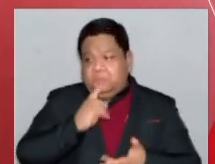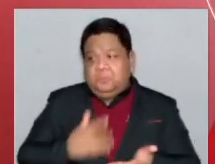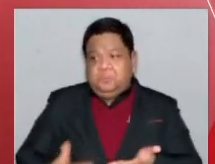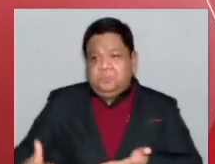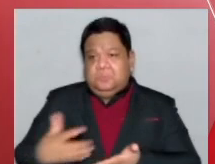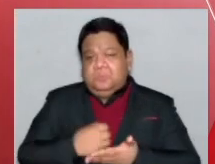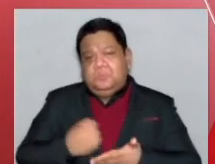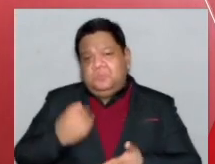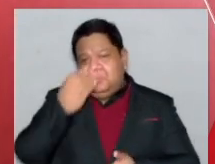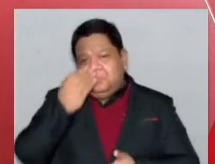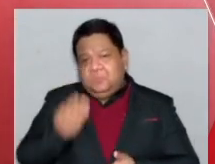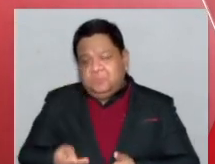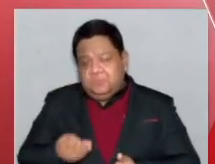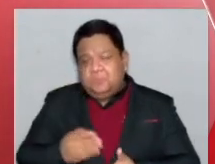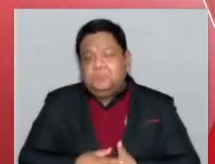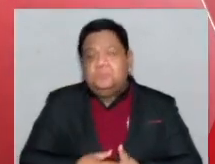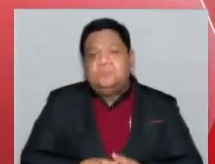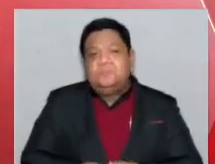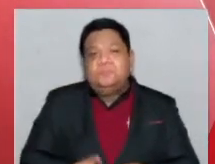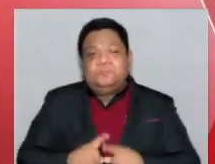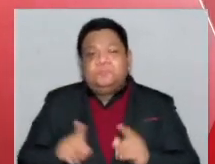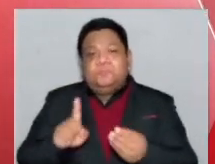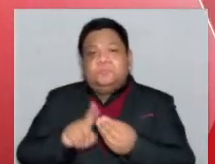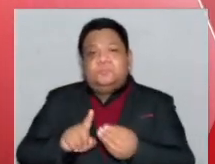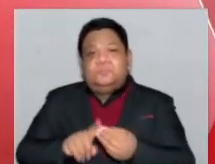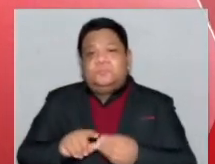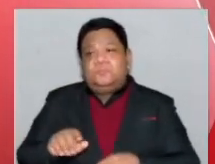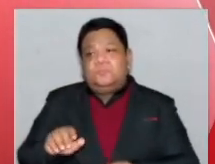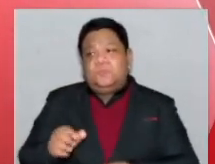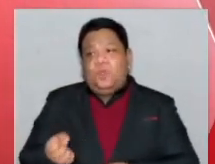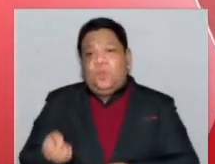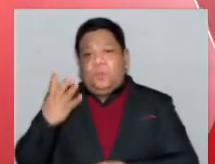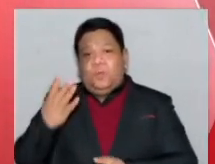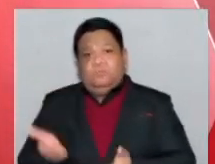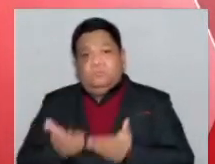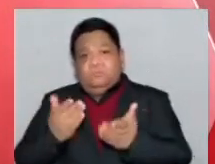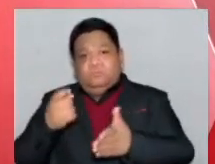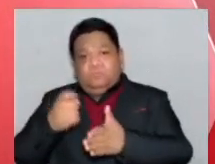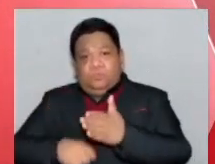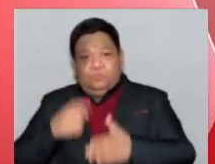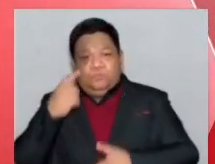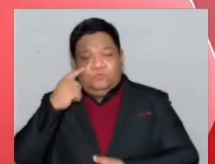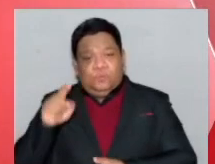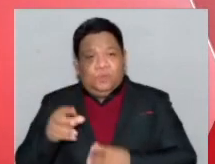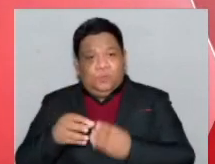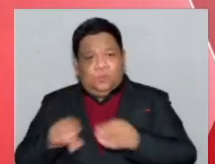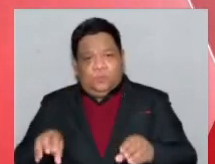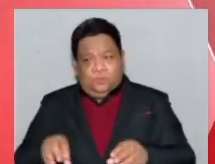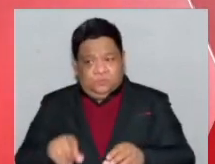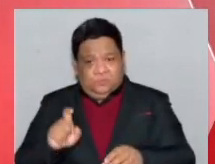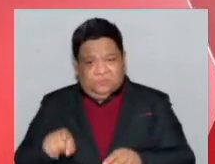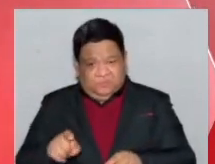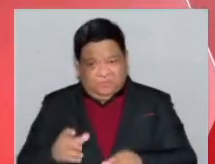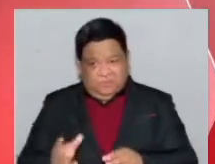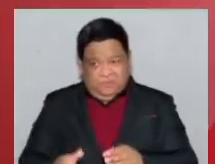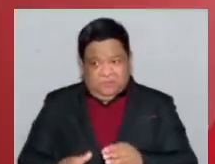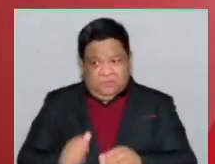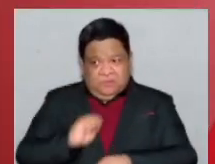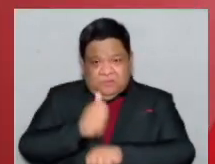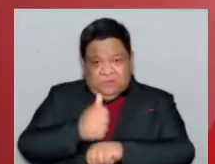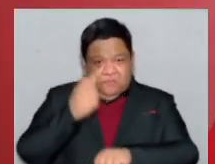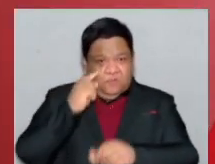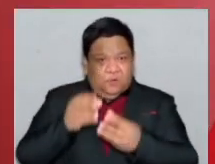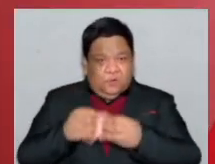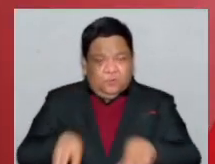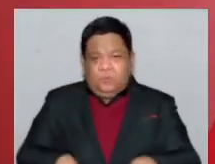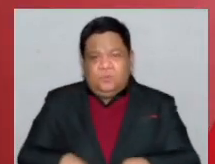sa sinasabi mo SRP, mahirap gawin sa itlog yan, Susan. Kasi ang itlog, napakarami ng sukat, yung sizes.